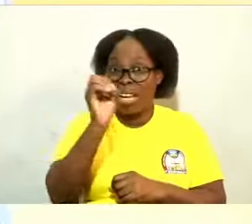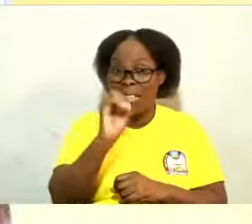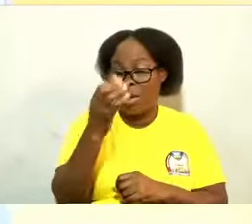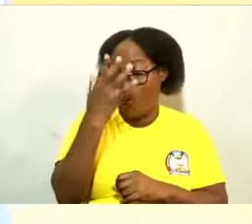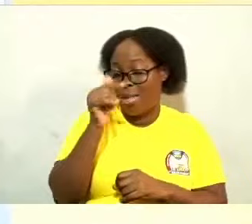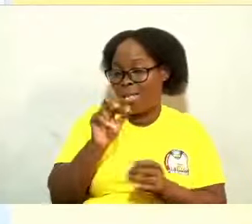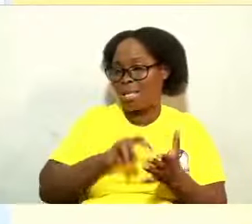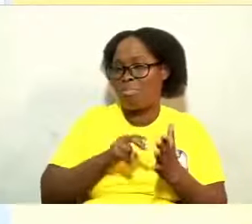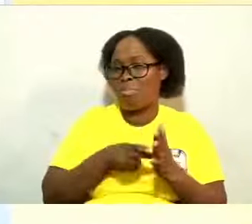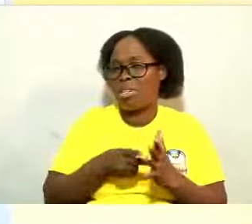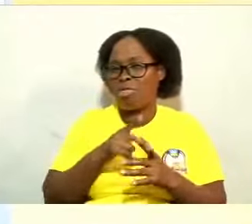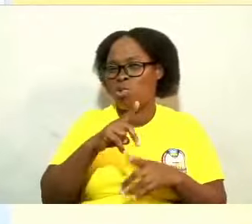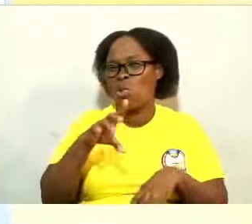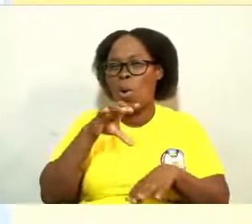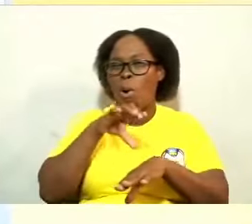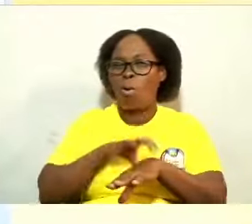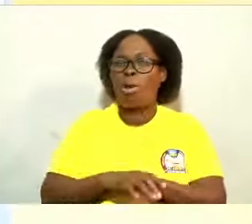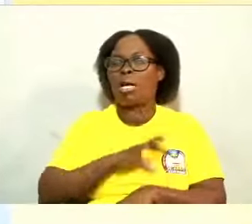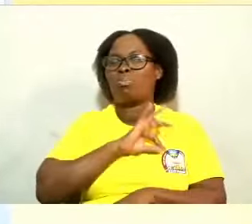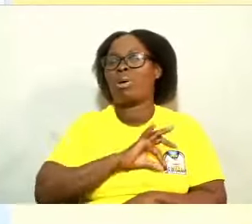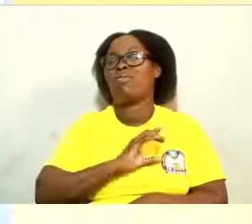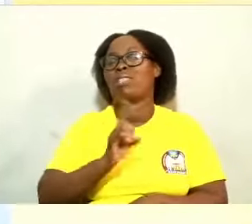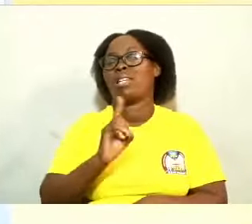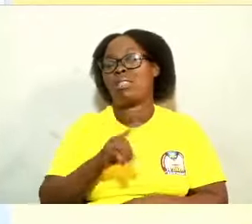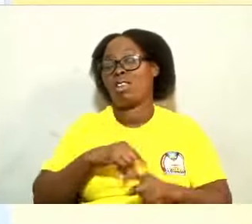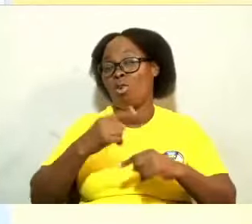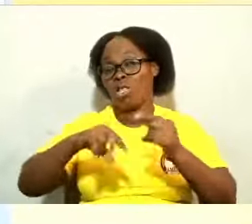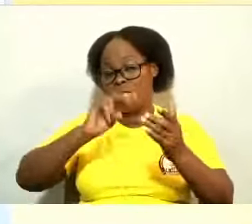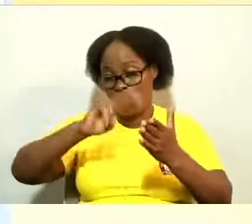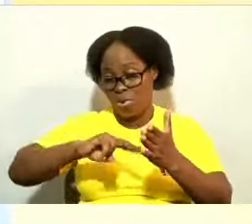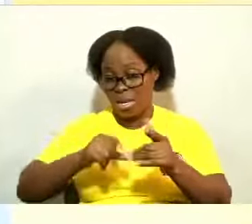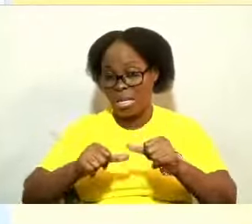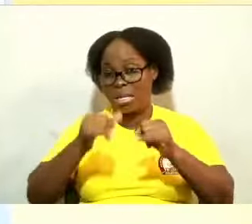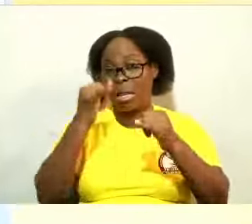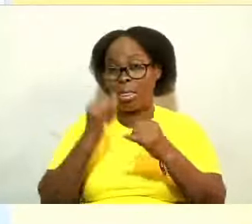zero. Endelea kusoma fungu umalize.